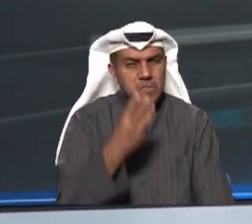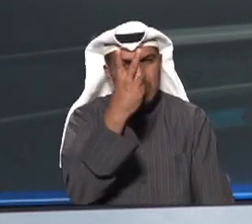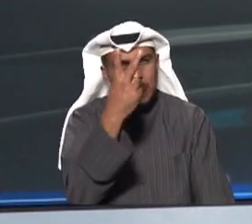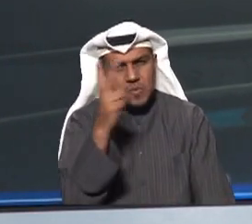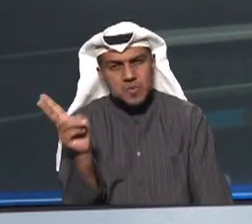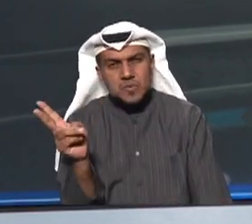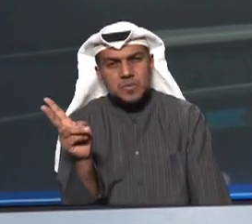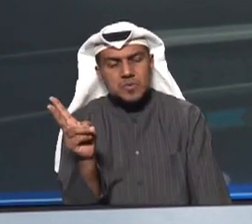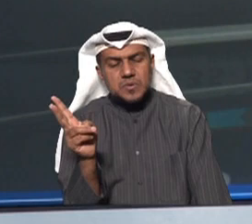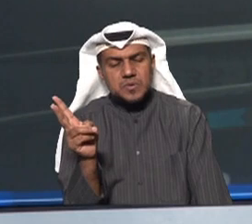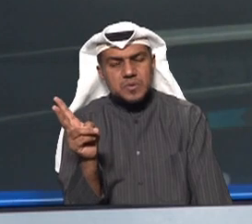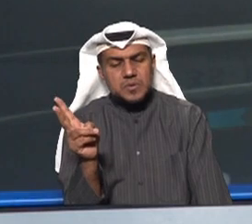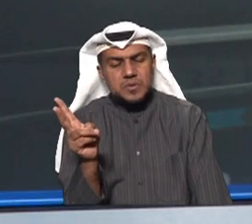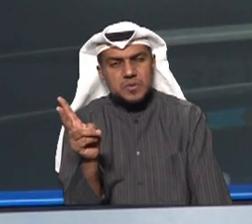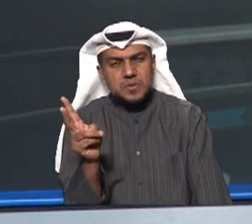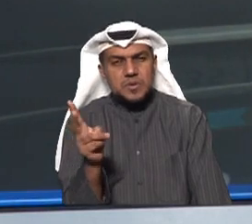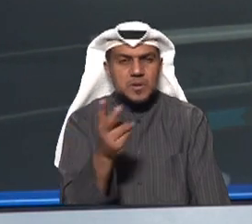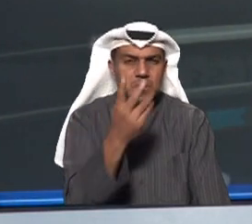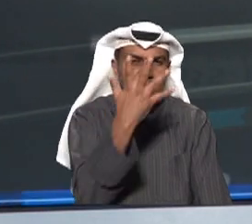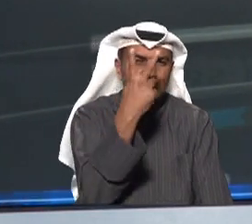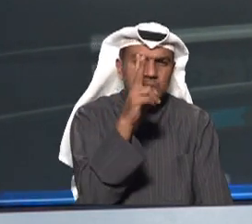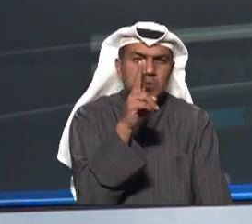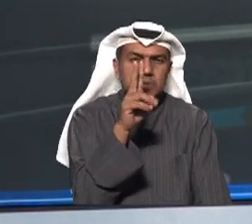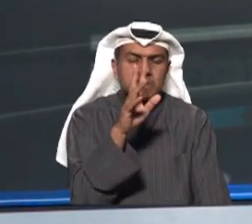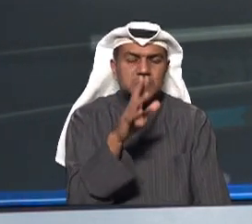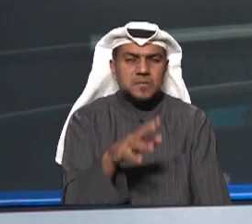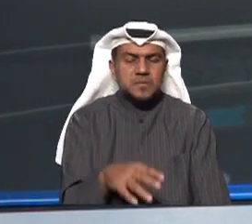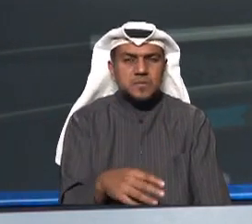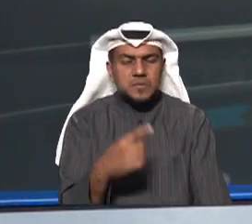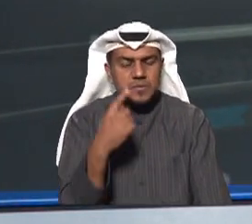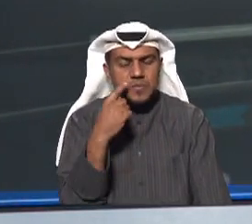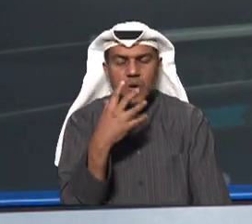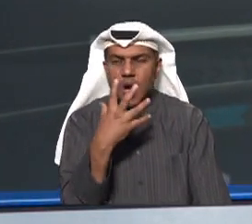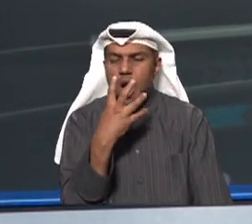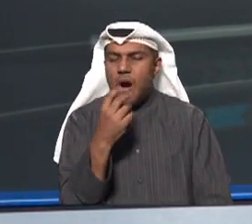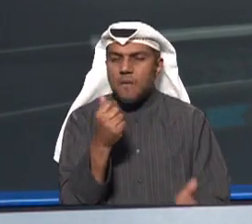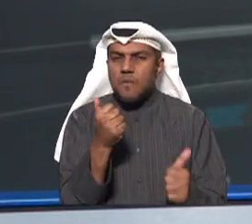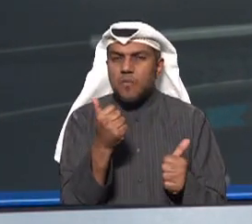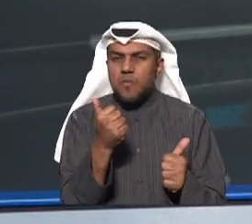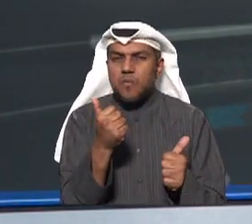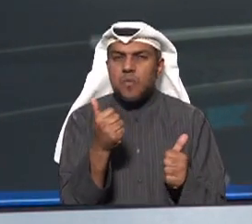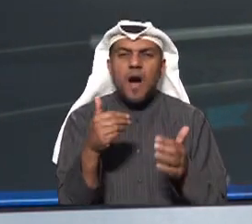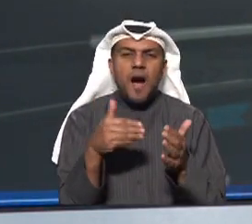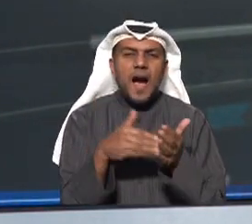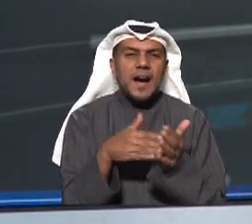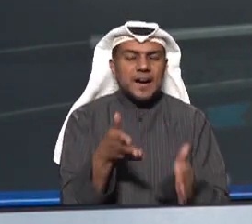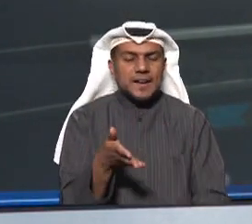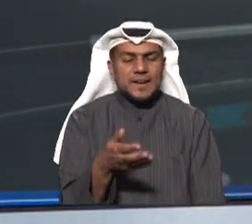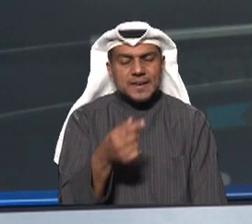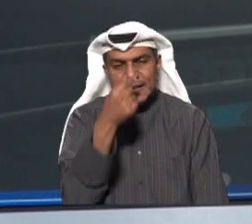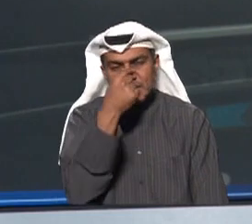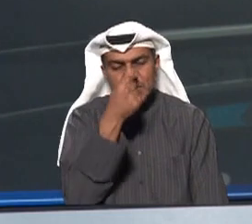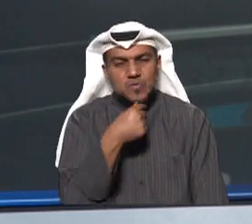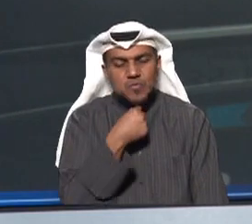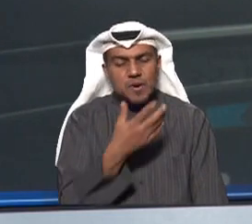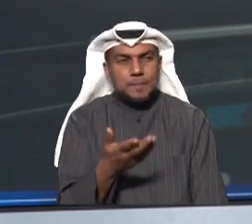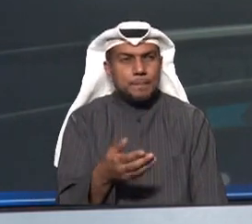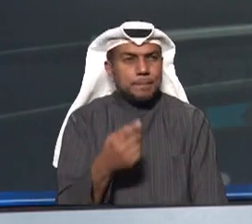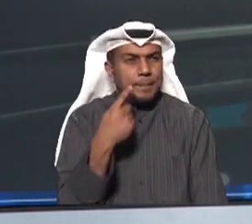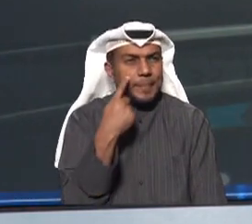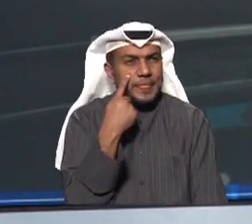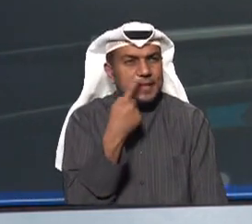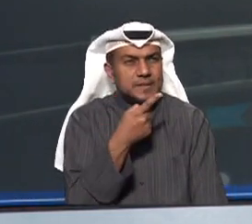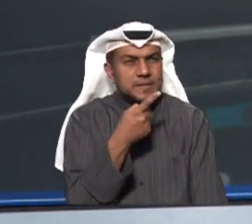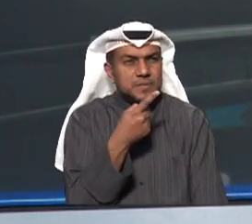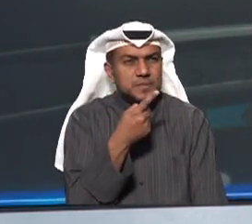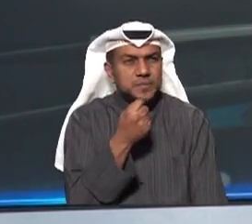23، بعض المناطق راح توصل 25، راح نحس بالأجواء الدافية في عطلة نهاية هذا الأسبوع. درجات الحرارة الصغرى كذلك راح يكون هناك ارتفاع